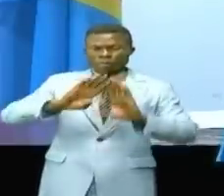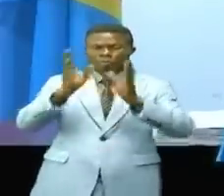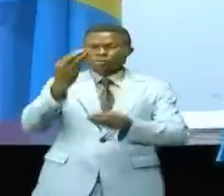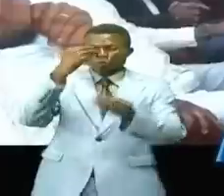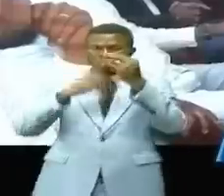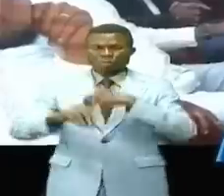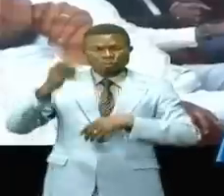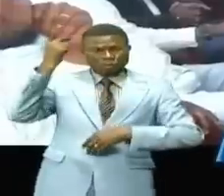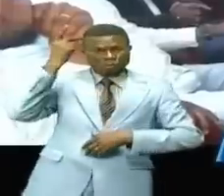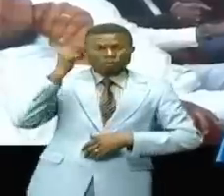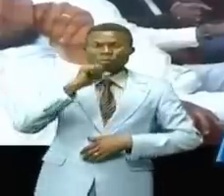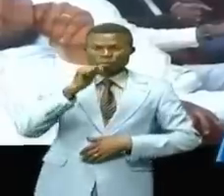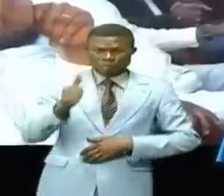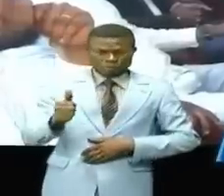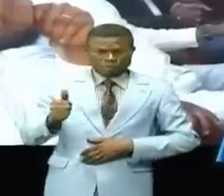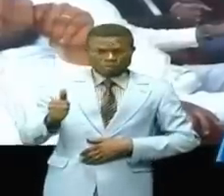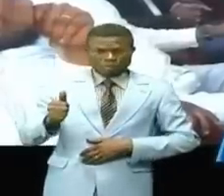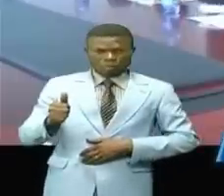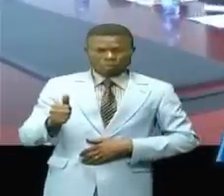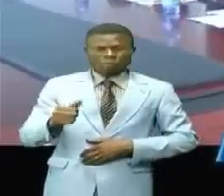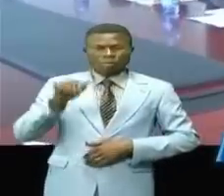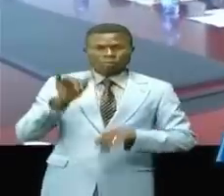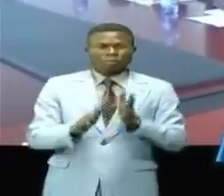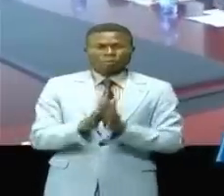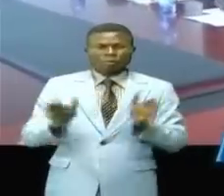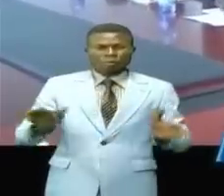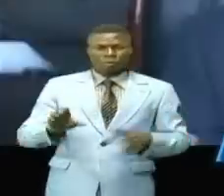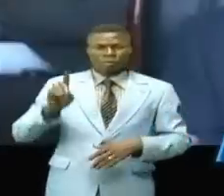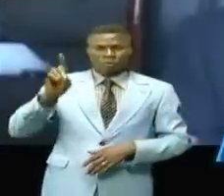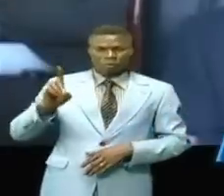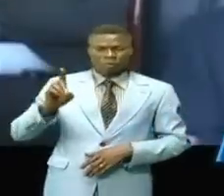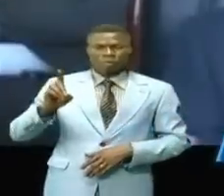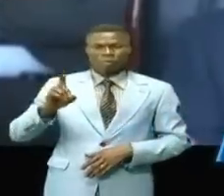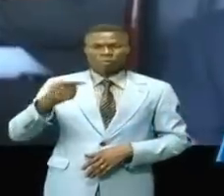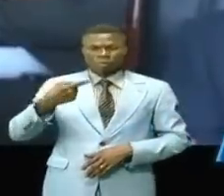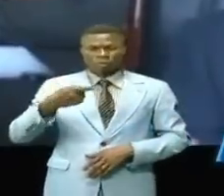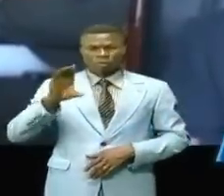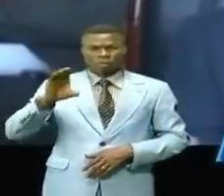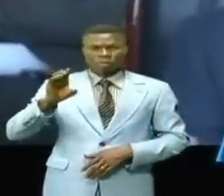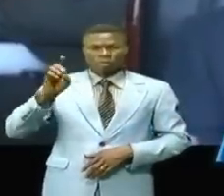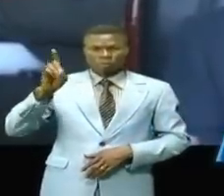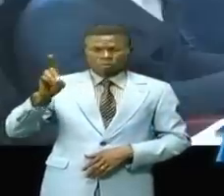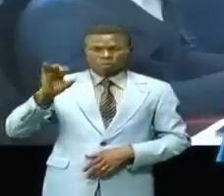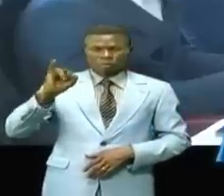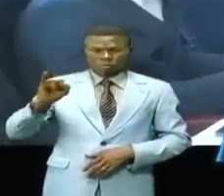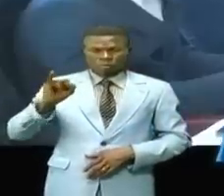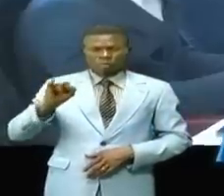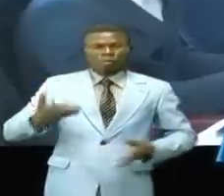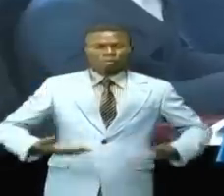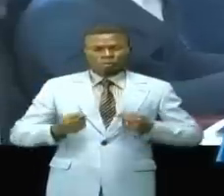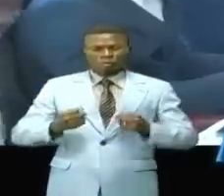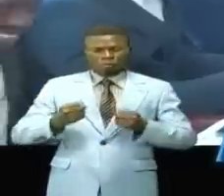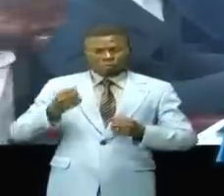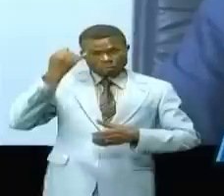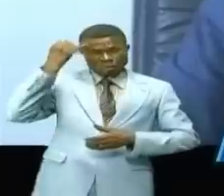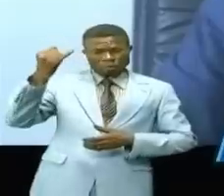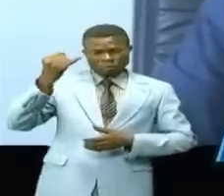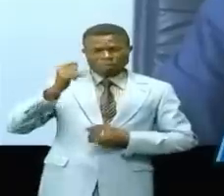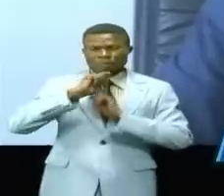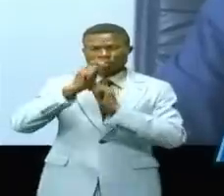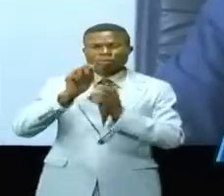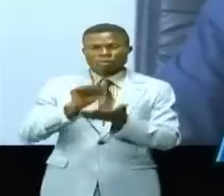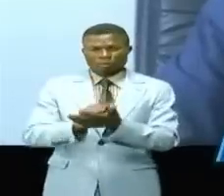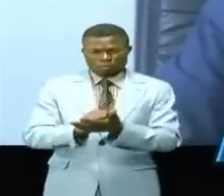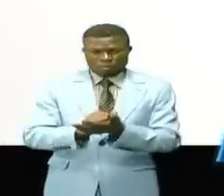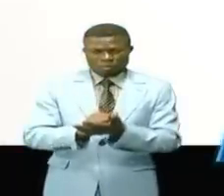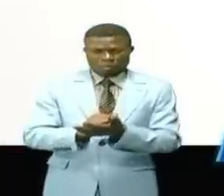ville de Kinshasa. Très ému, le directeur général de la DGCDI, Judé Badibanga, a salué cet effort de Julien Paloukou.